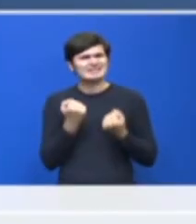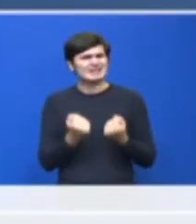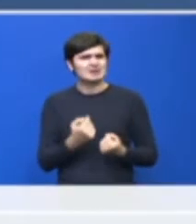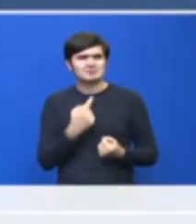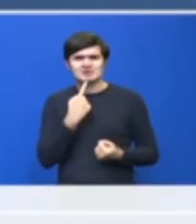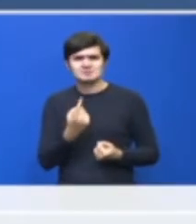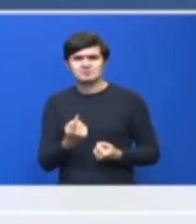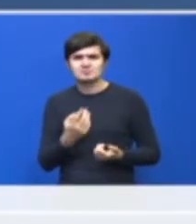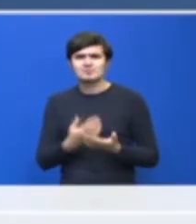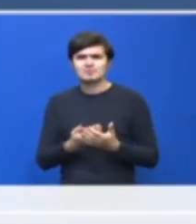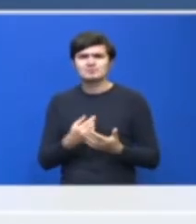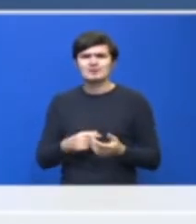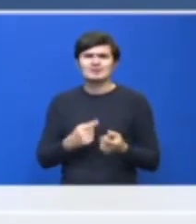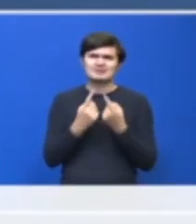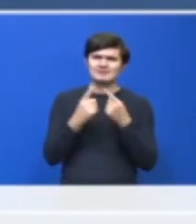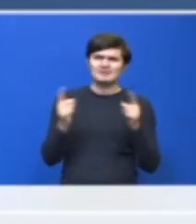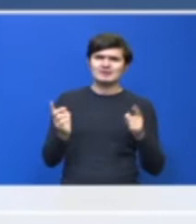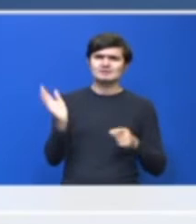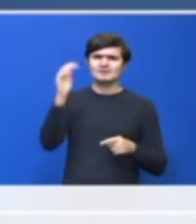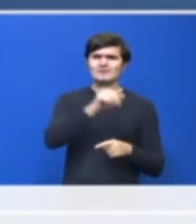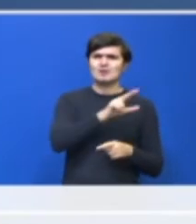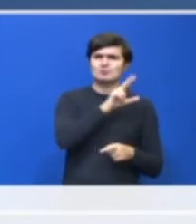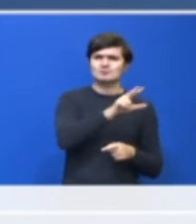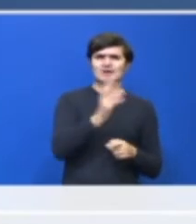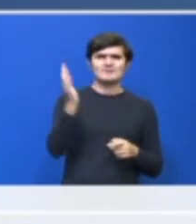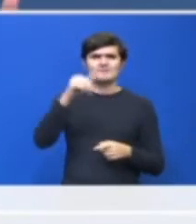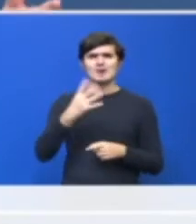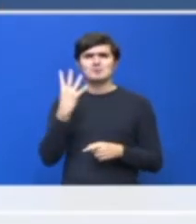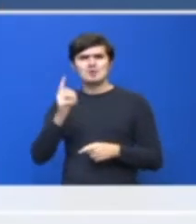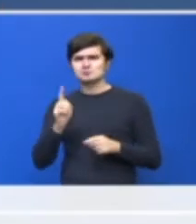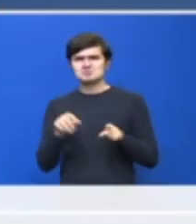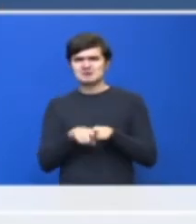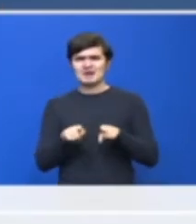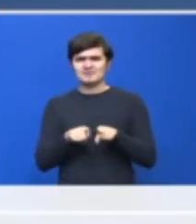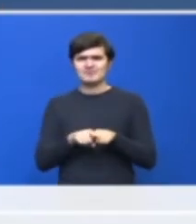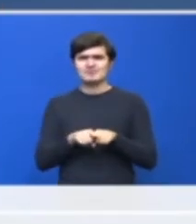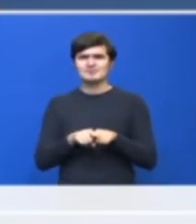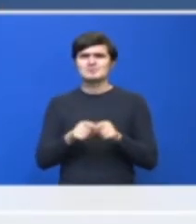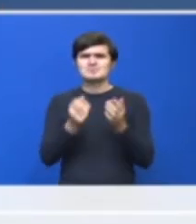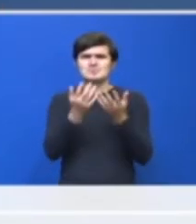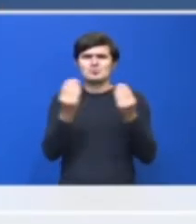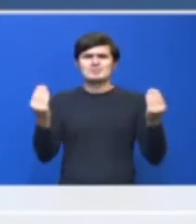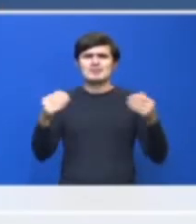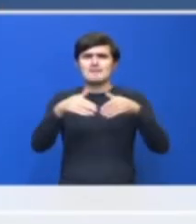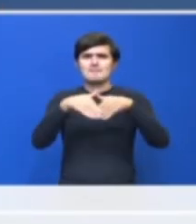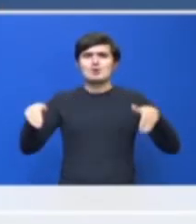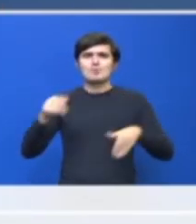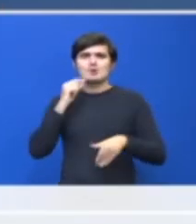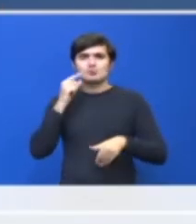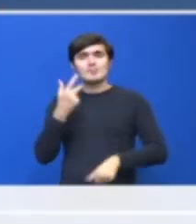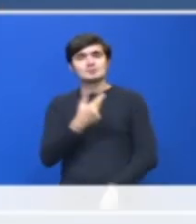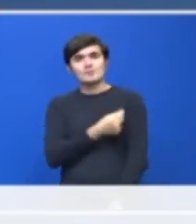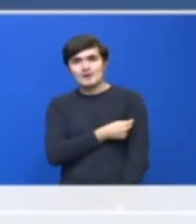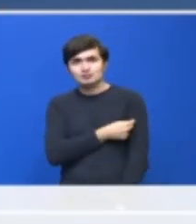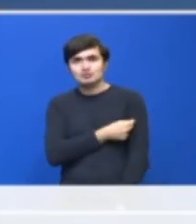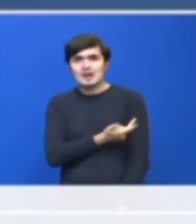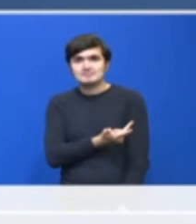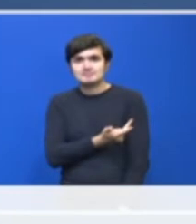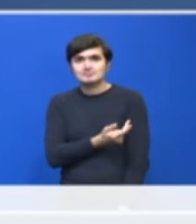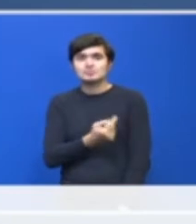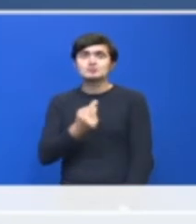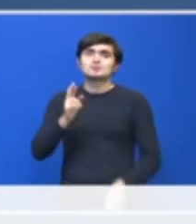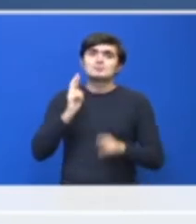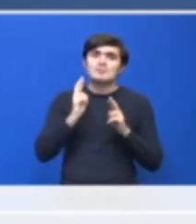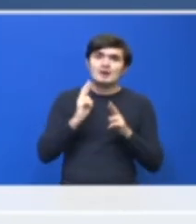Avem diferență între valul 3 și valul 4, este totuși câteva milioane de persoane vaccinate. Și de aici noi